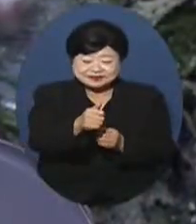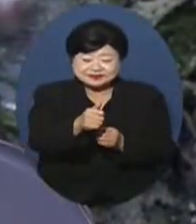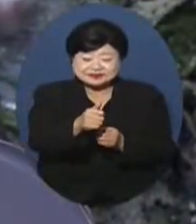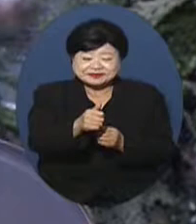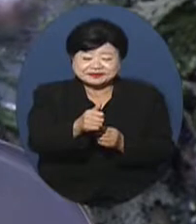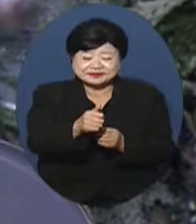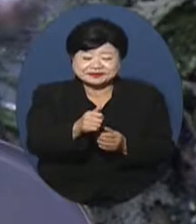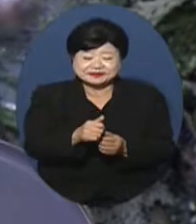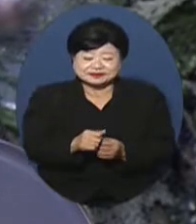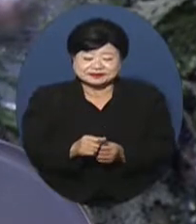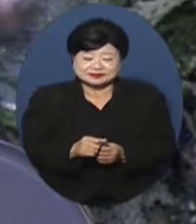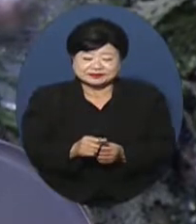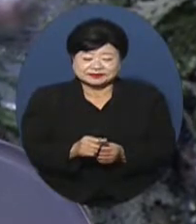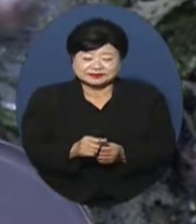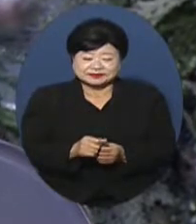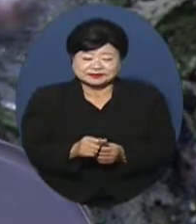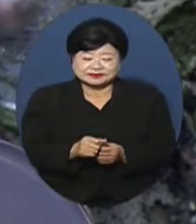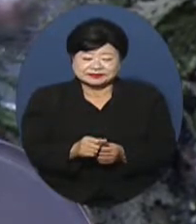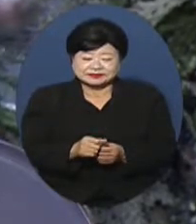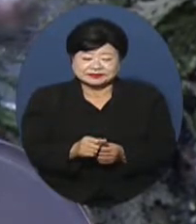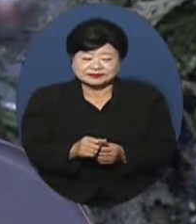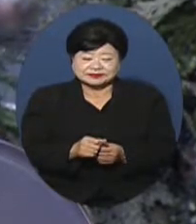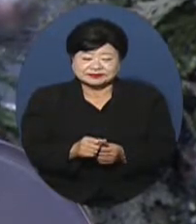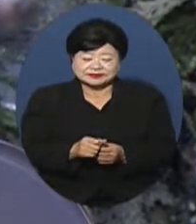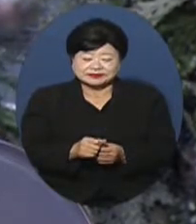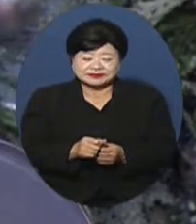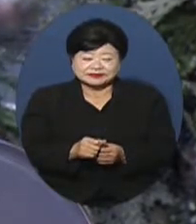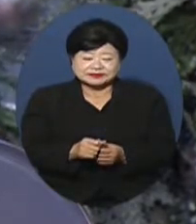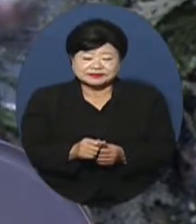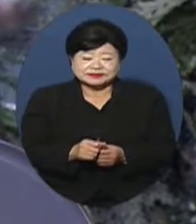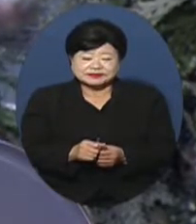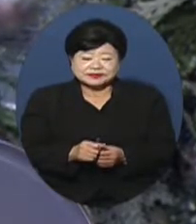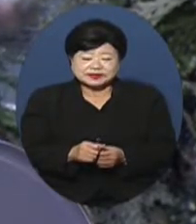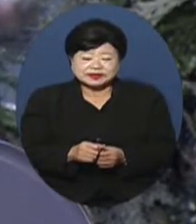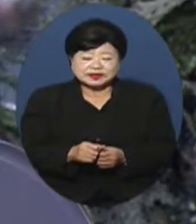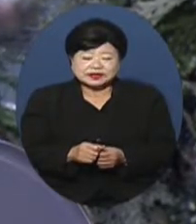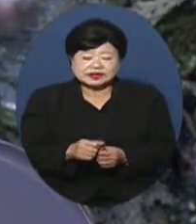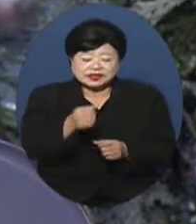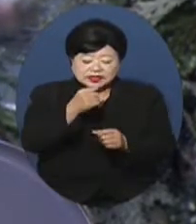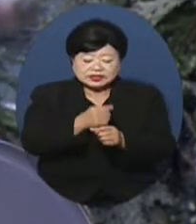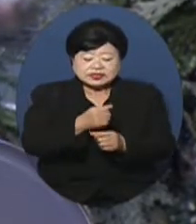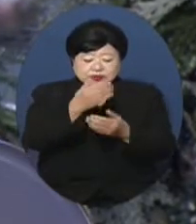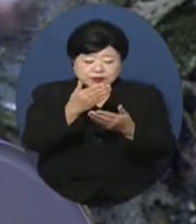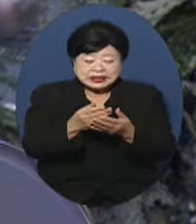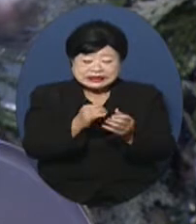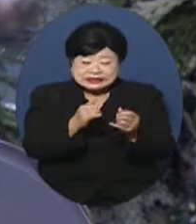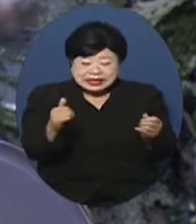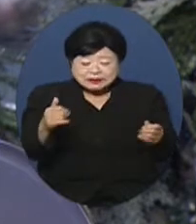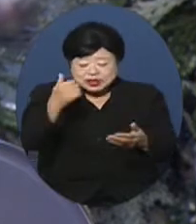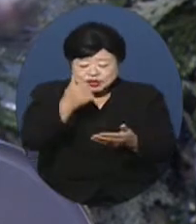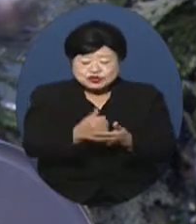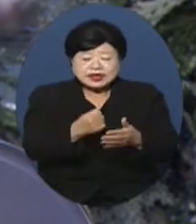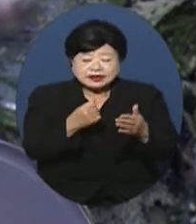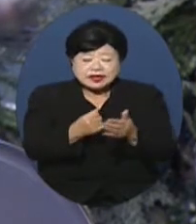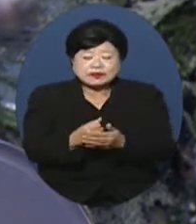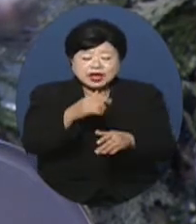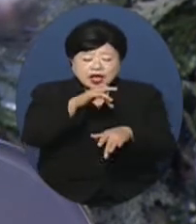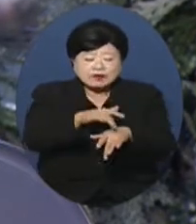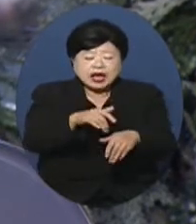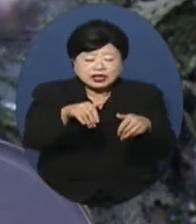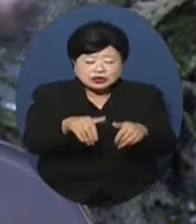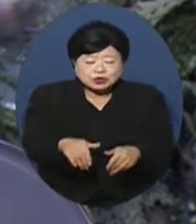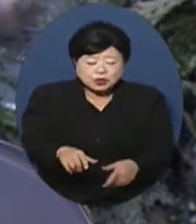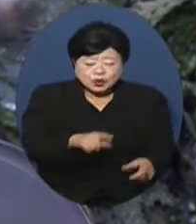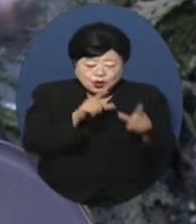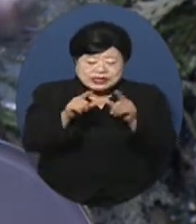생생 내어 지금 받는게 아니 저기 쟤 때문에 마이엘 점으로